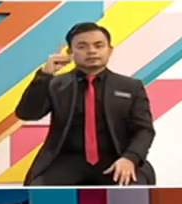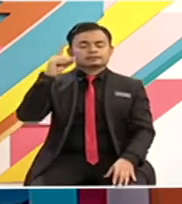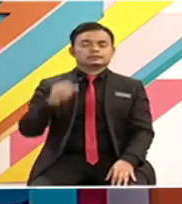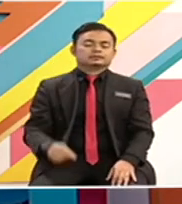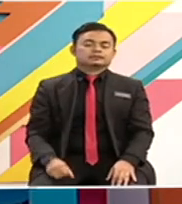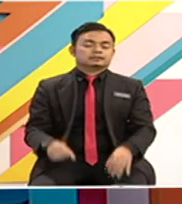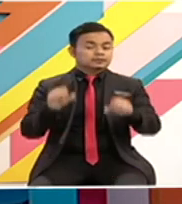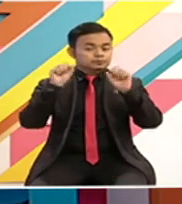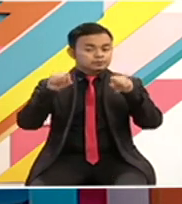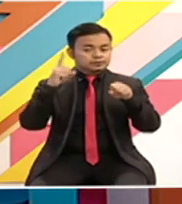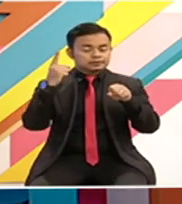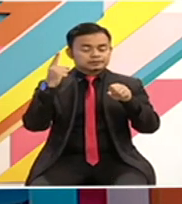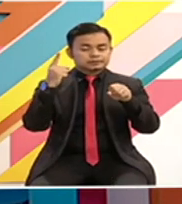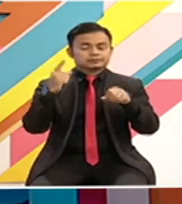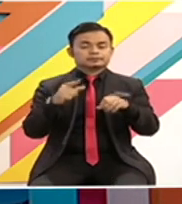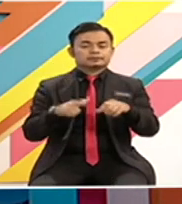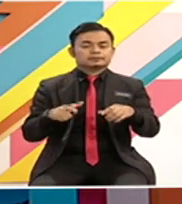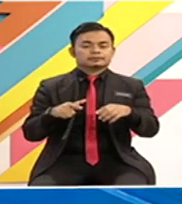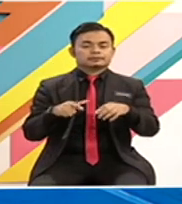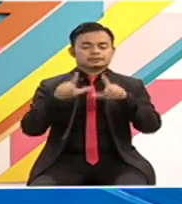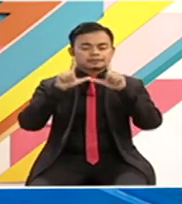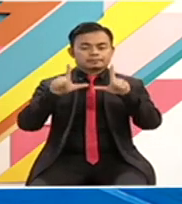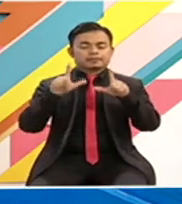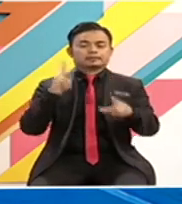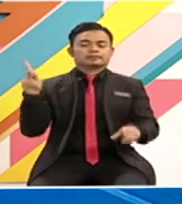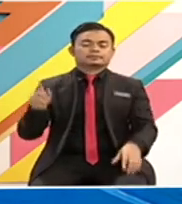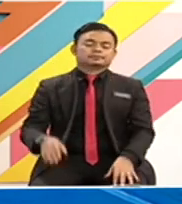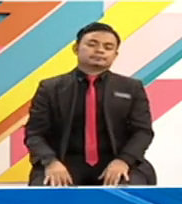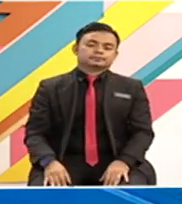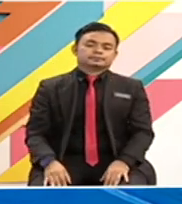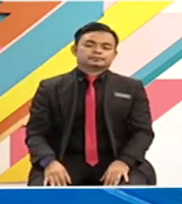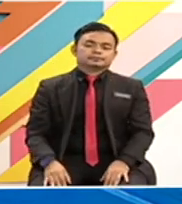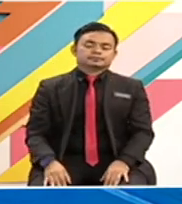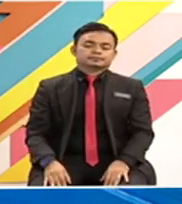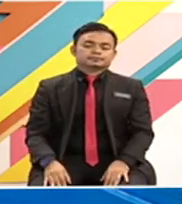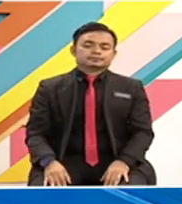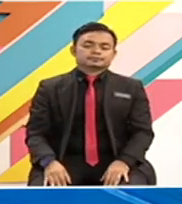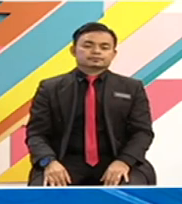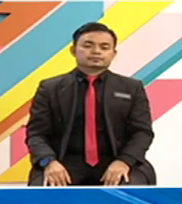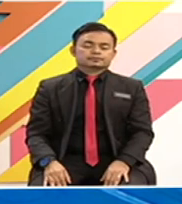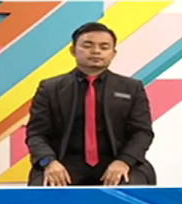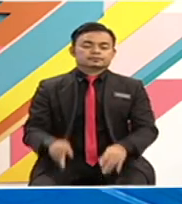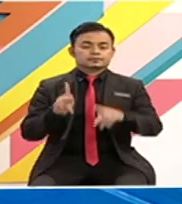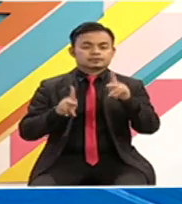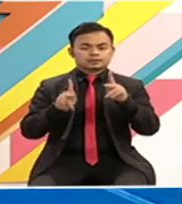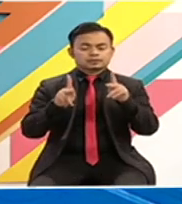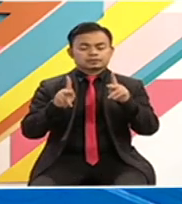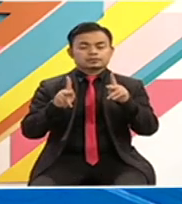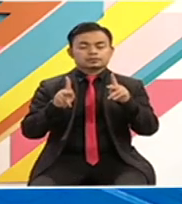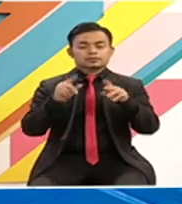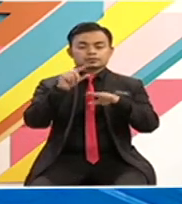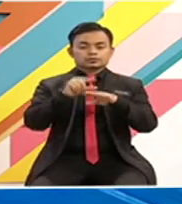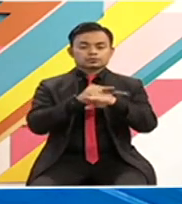lebih menonjol atas itu kalau kita menggunakan Chakra milik juga untuk mengubah sedikit boleh kecuali juga